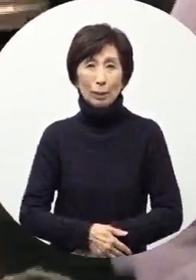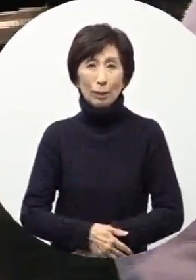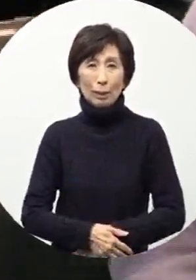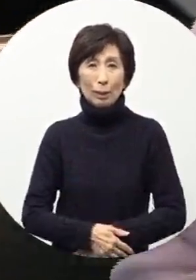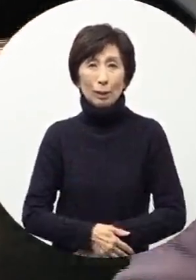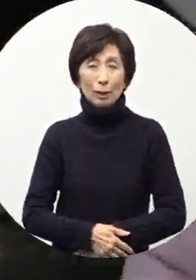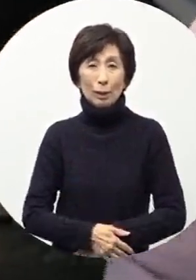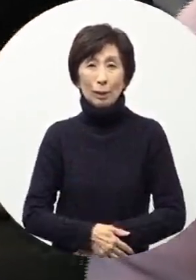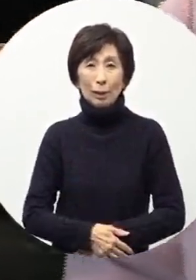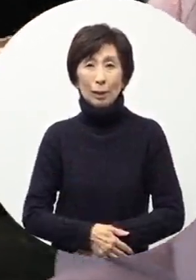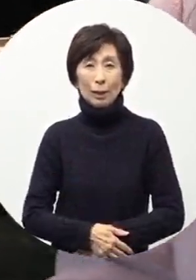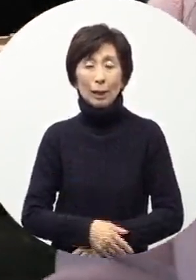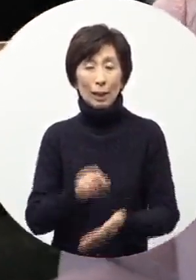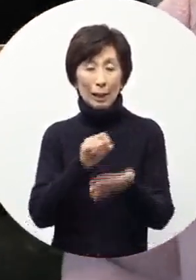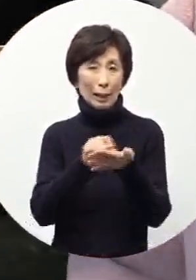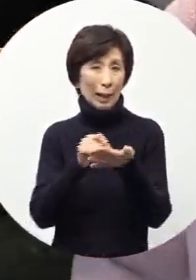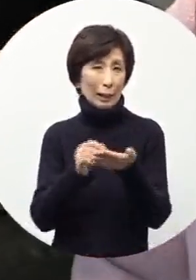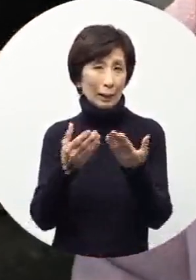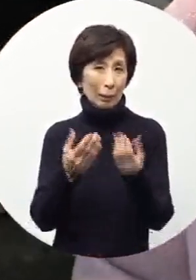書きました。